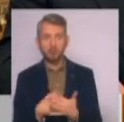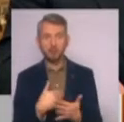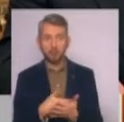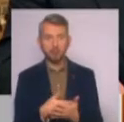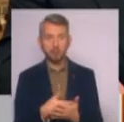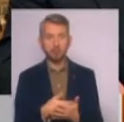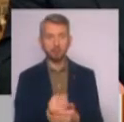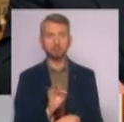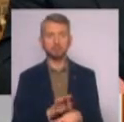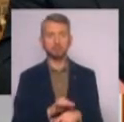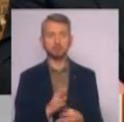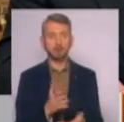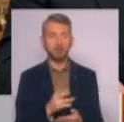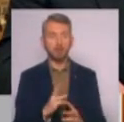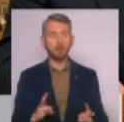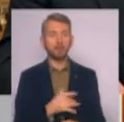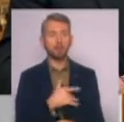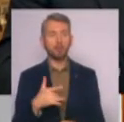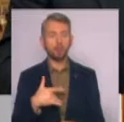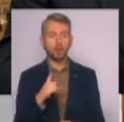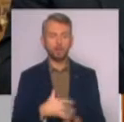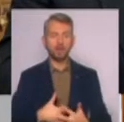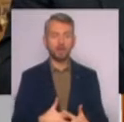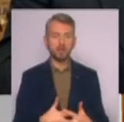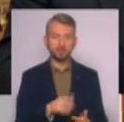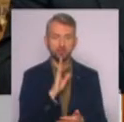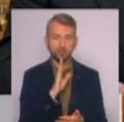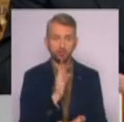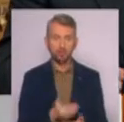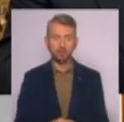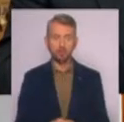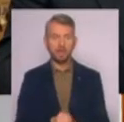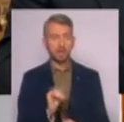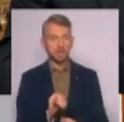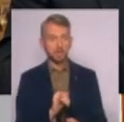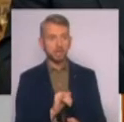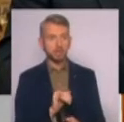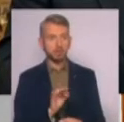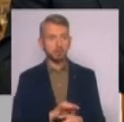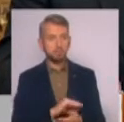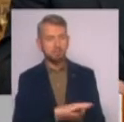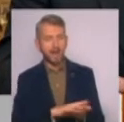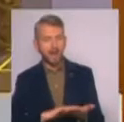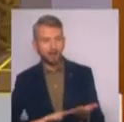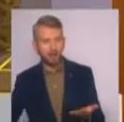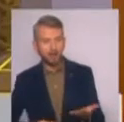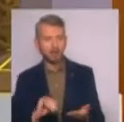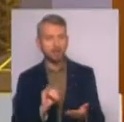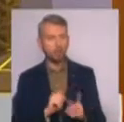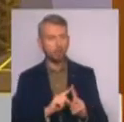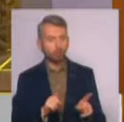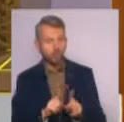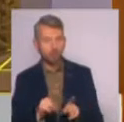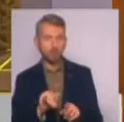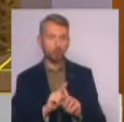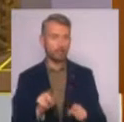перебігу пневмонії у вагітних і перебігу особливості, і особливості